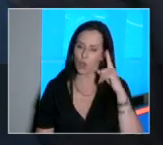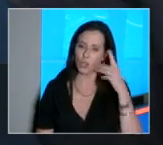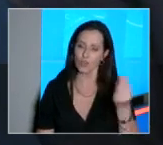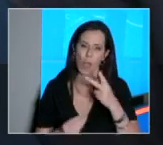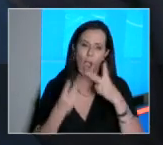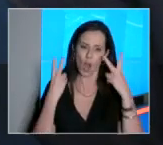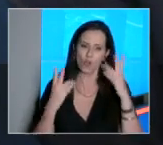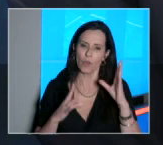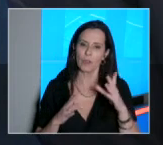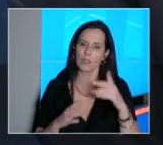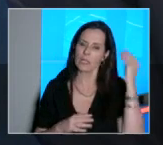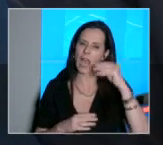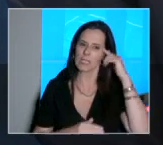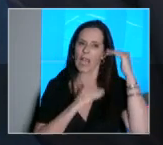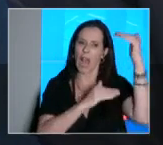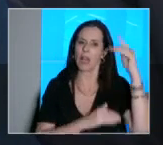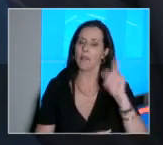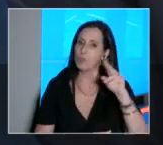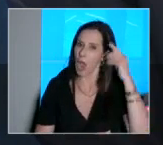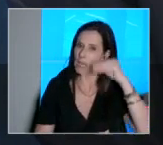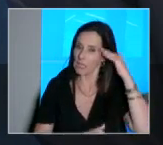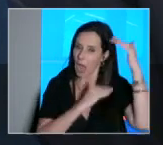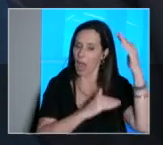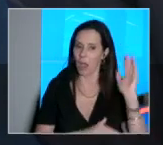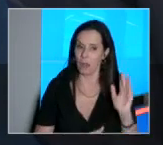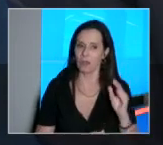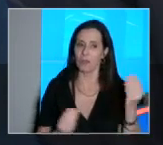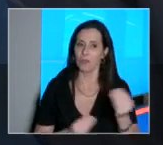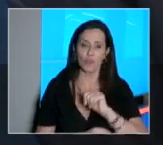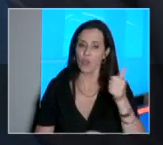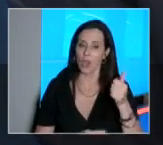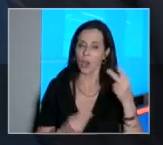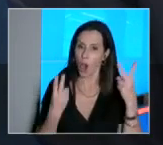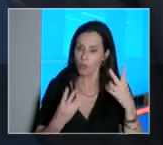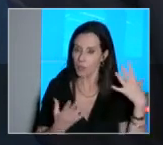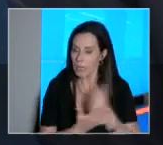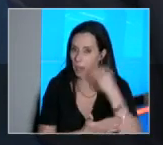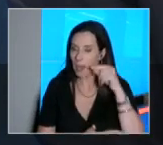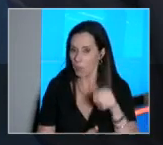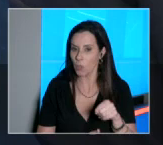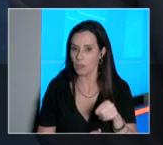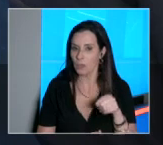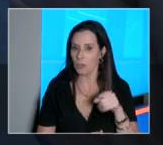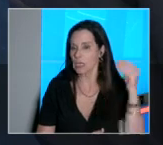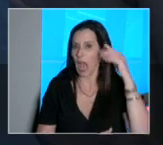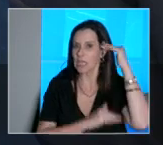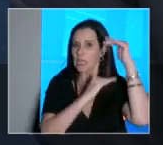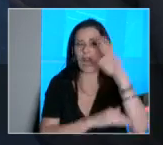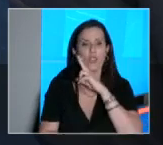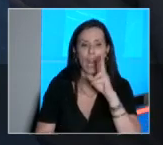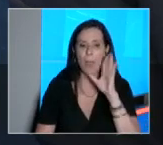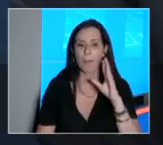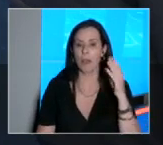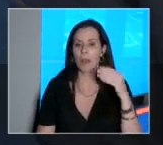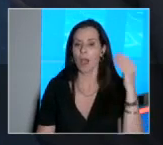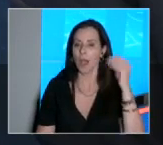שהדבר המרכזי הוא השכלה. למי יש השכלה ולמי שאין. והדבר שהכי קובע הצלחה בלימודים, זה השכלת האם,